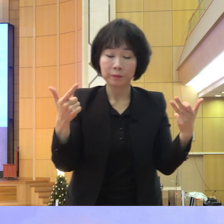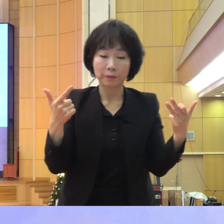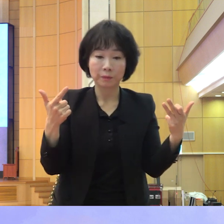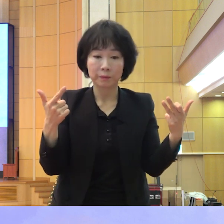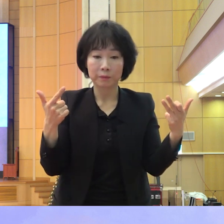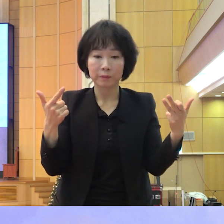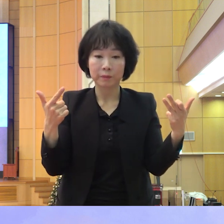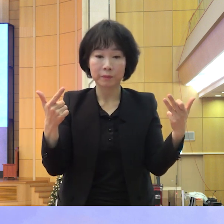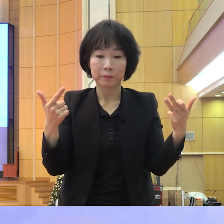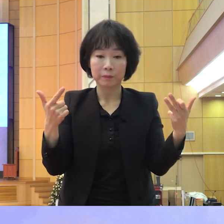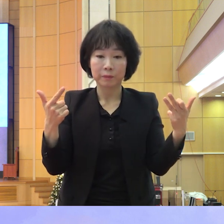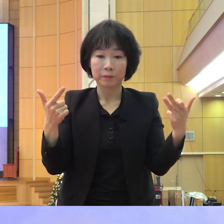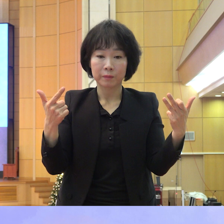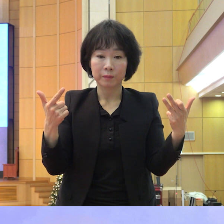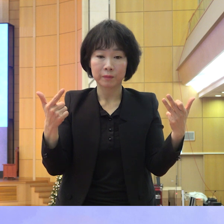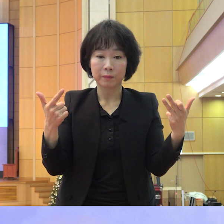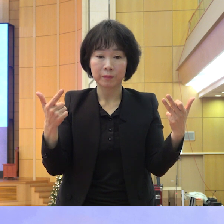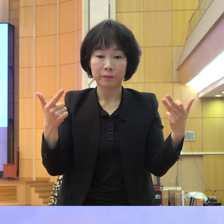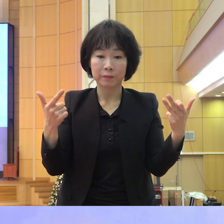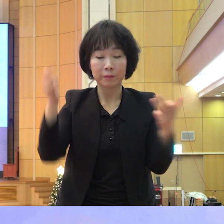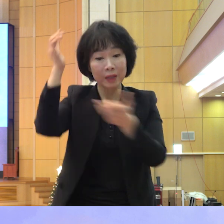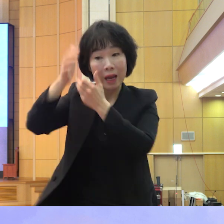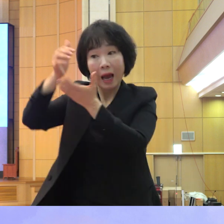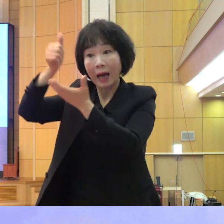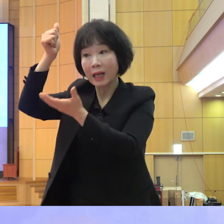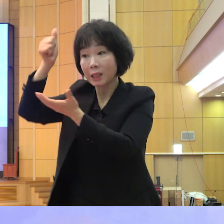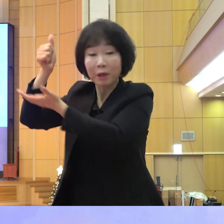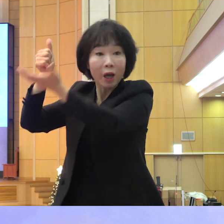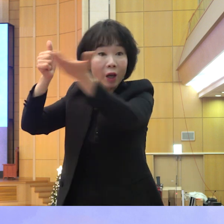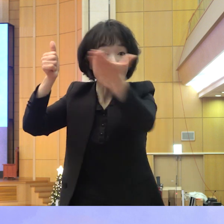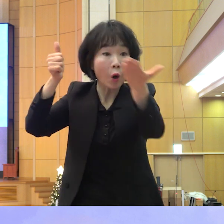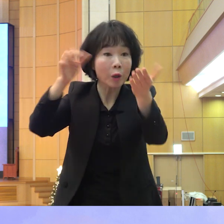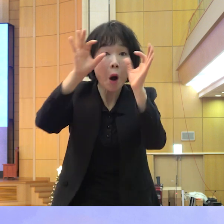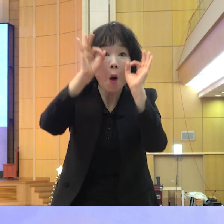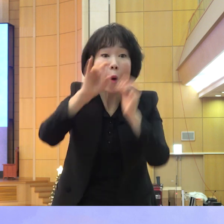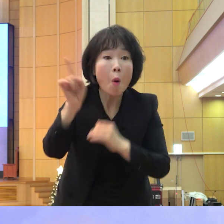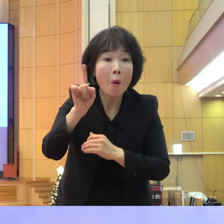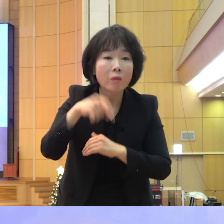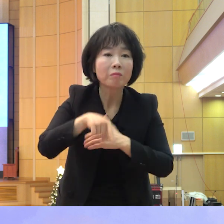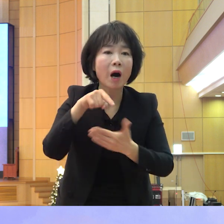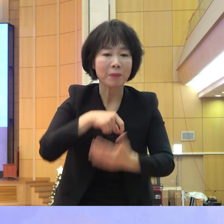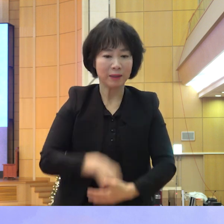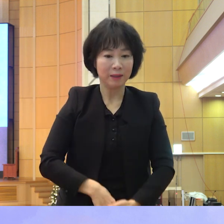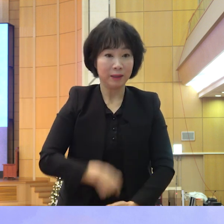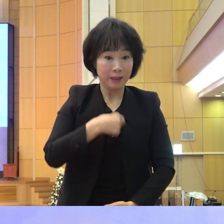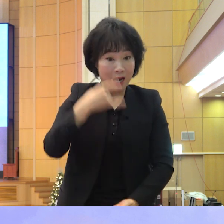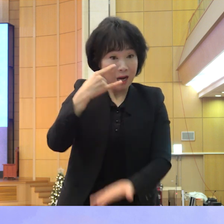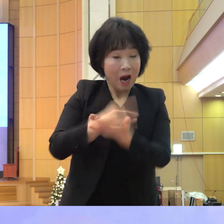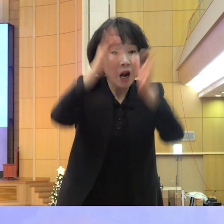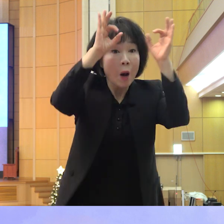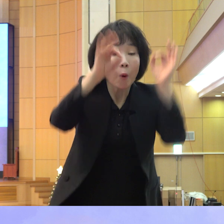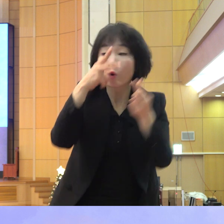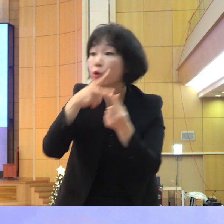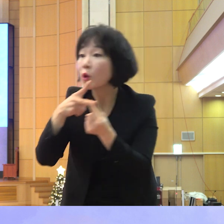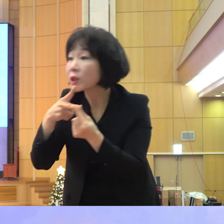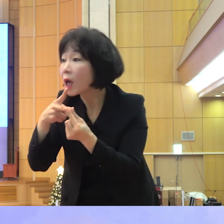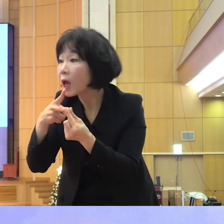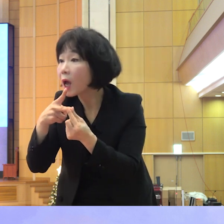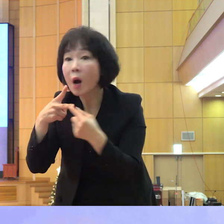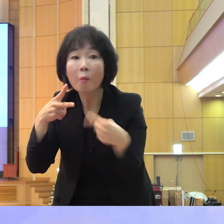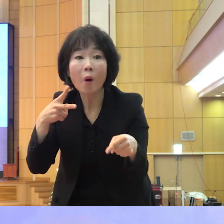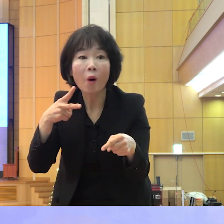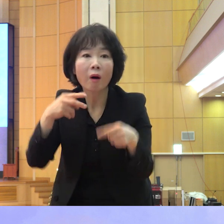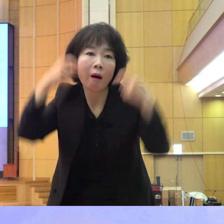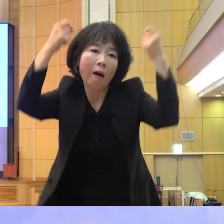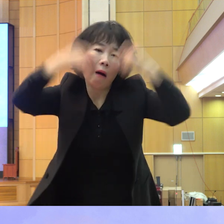지금까지 보니까 하나님께서 우리의 의를 보시고 우리의 눈물 기도를 보시고 우리의 하나하나